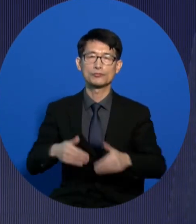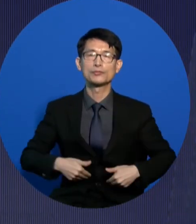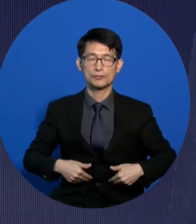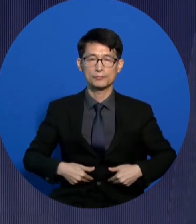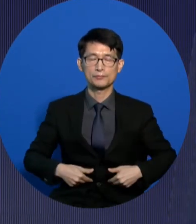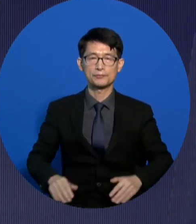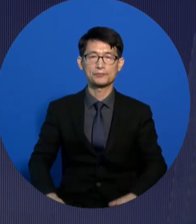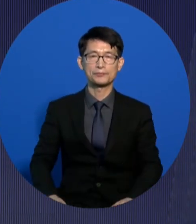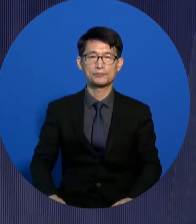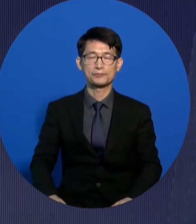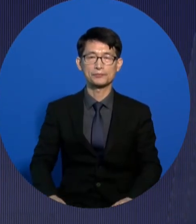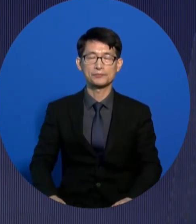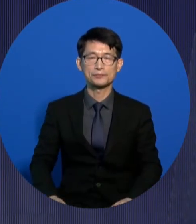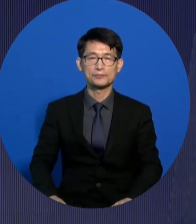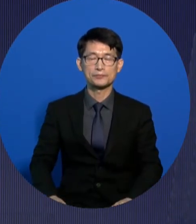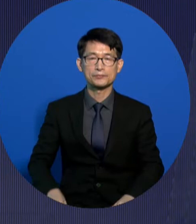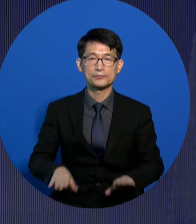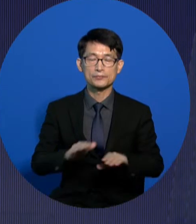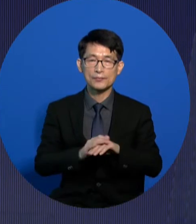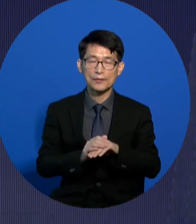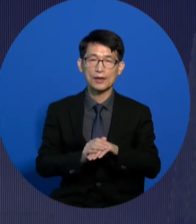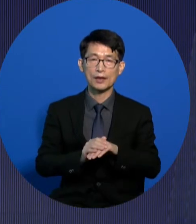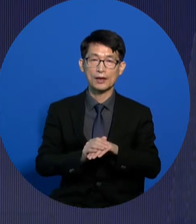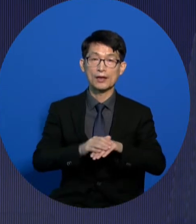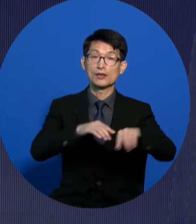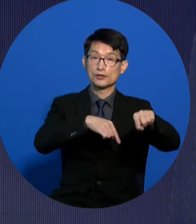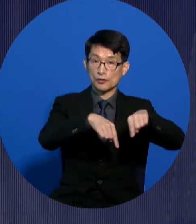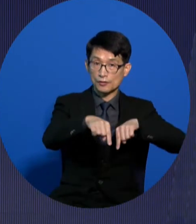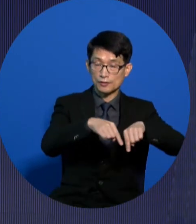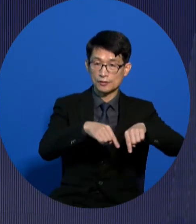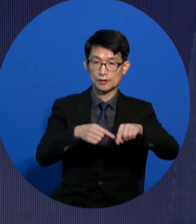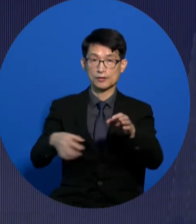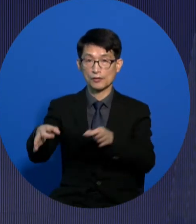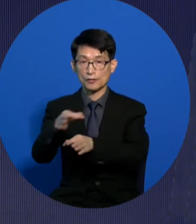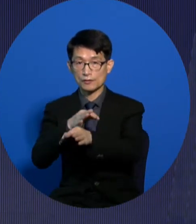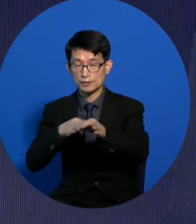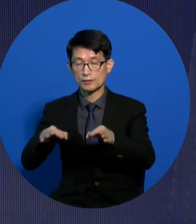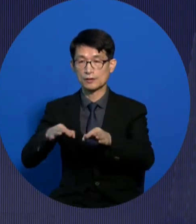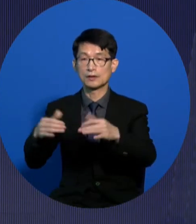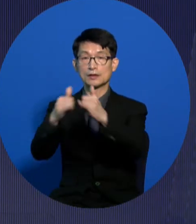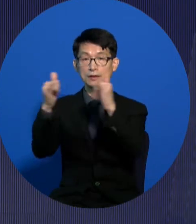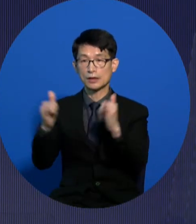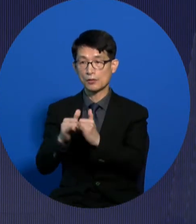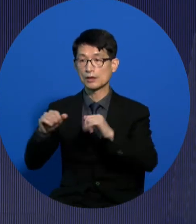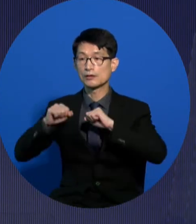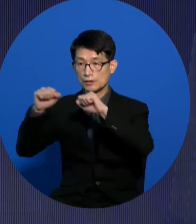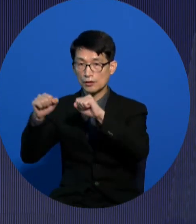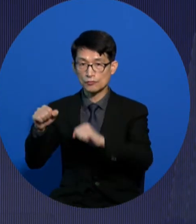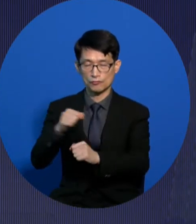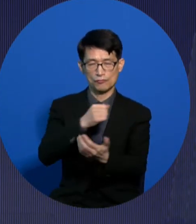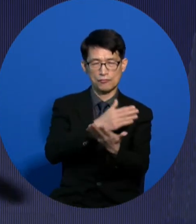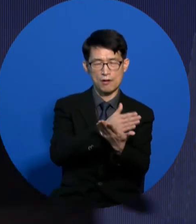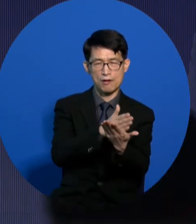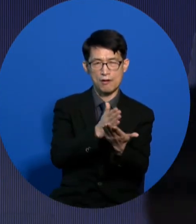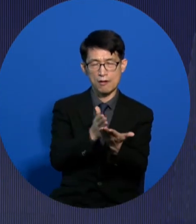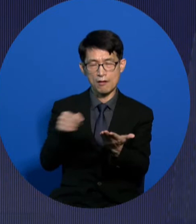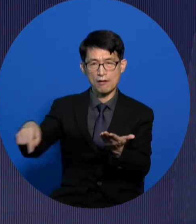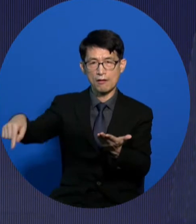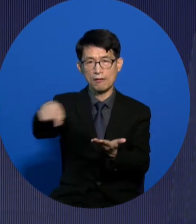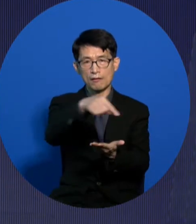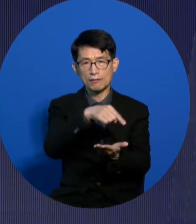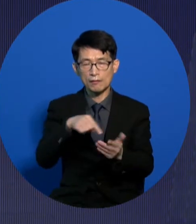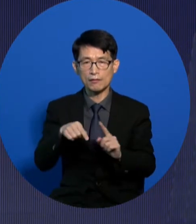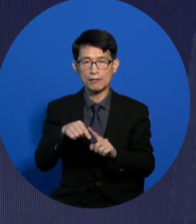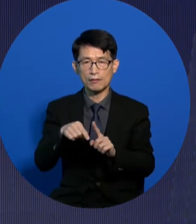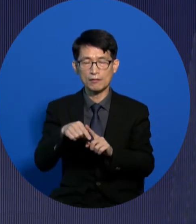레거시는 정치, 경제, 사회, 문화, 환경, 스포츠 등에 두루 영향을 미치는